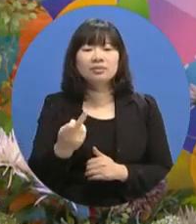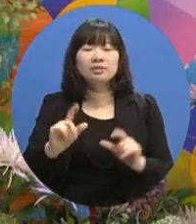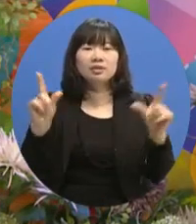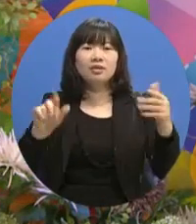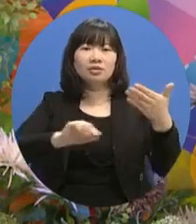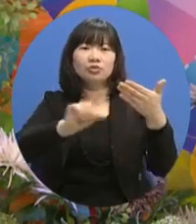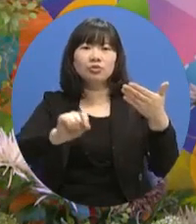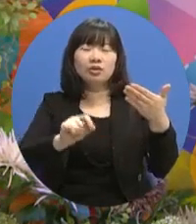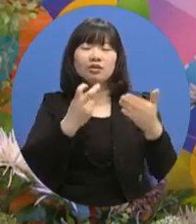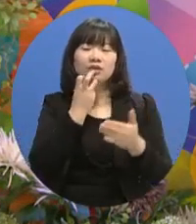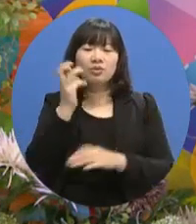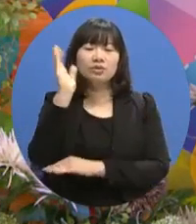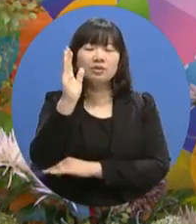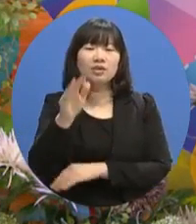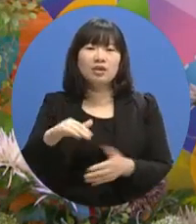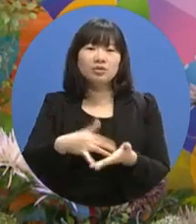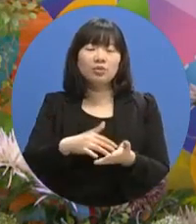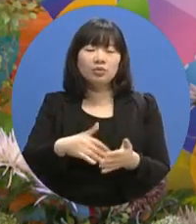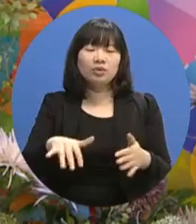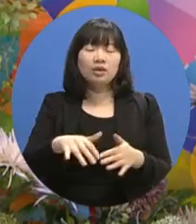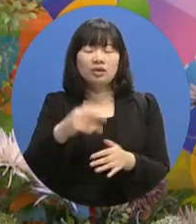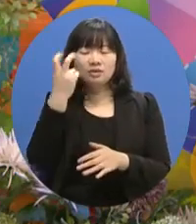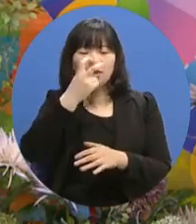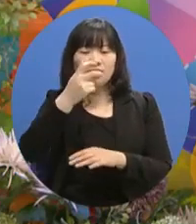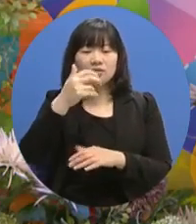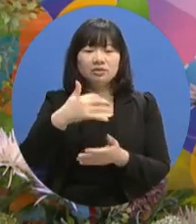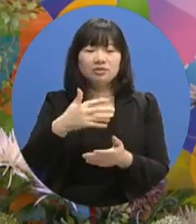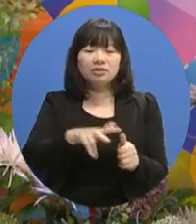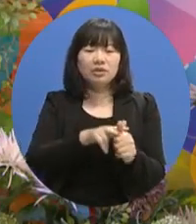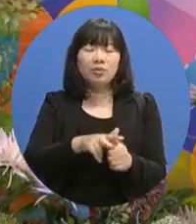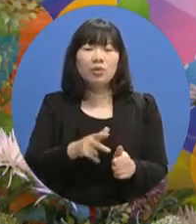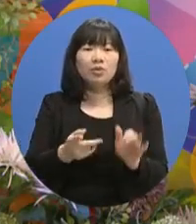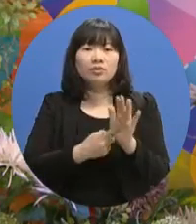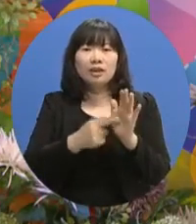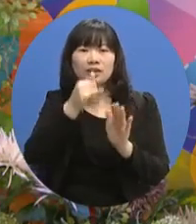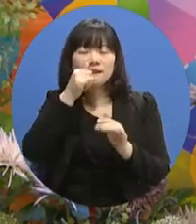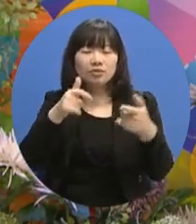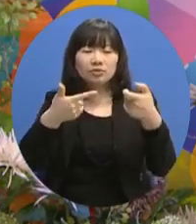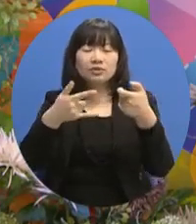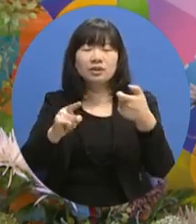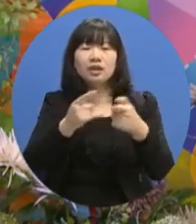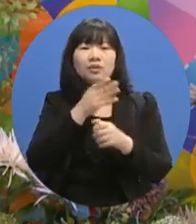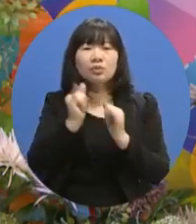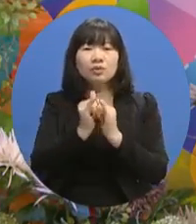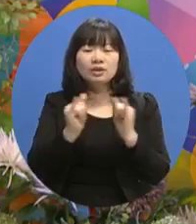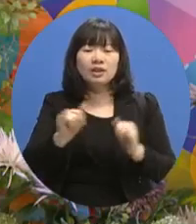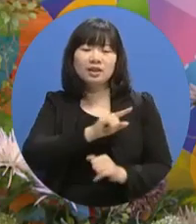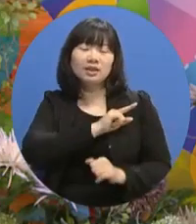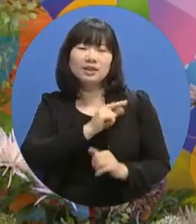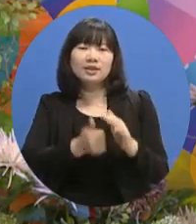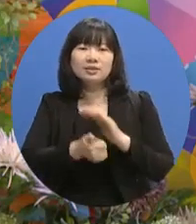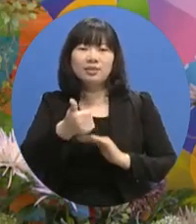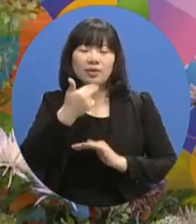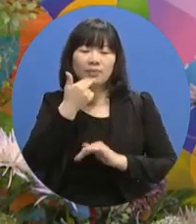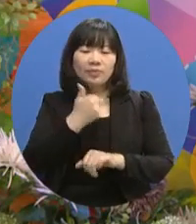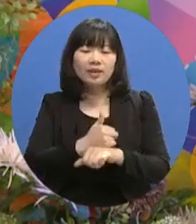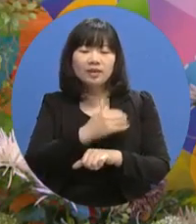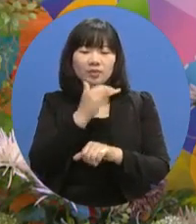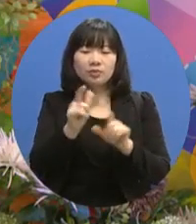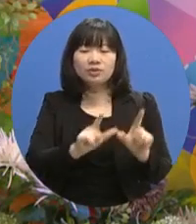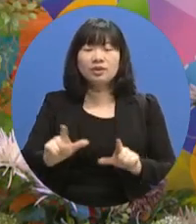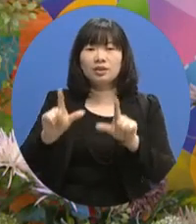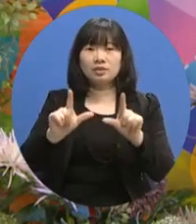2012년 9월 서울시가 통계청 자료를 분석해서 발표한 건데요. 60대 노인들이 가장 희망하지 않는 노후